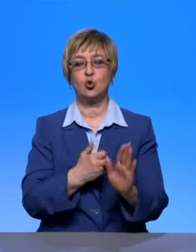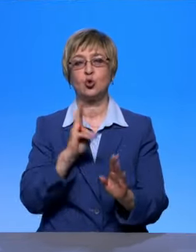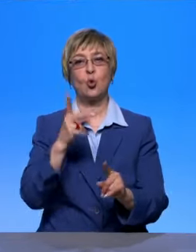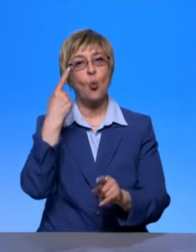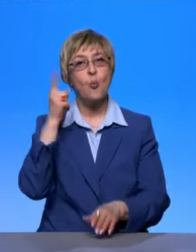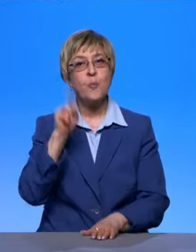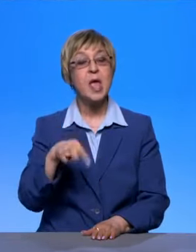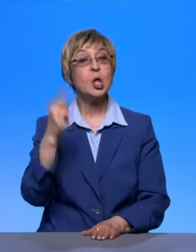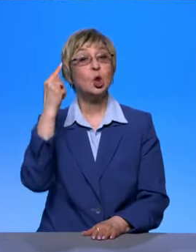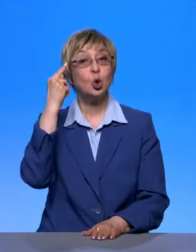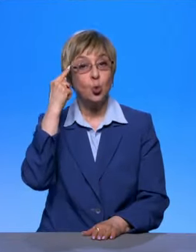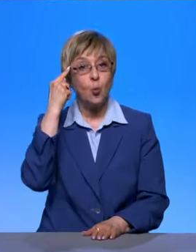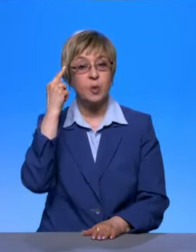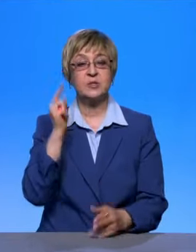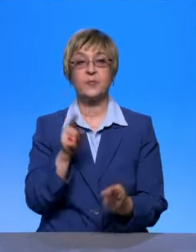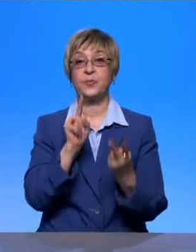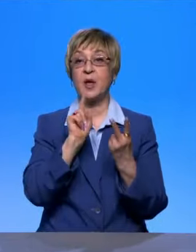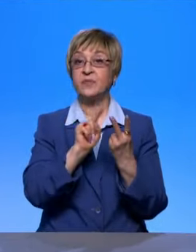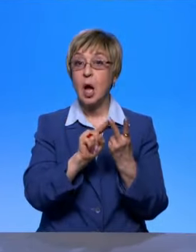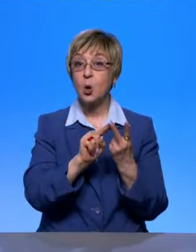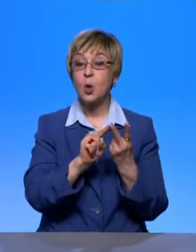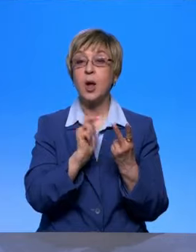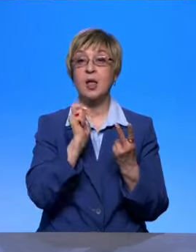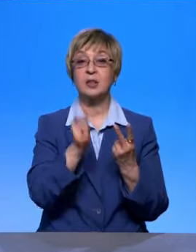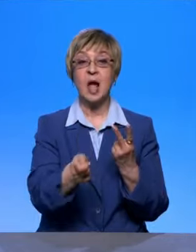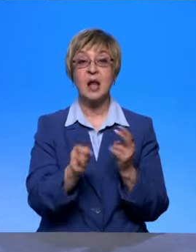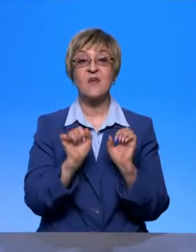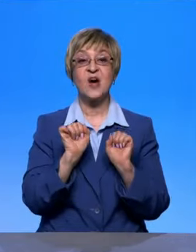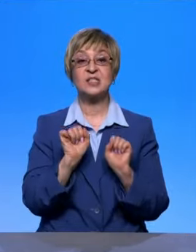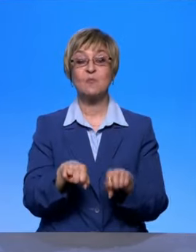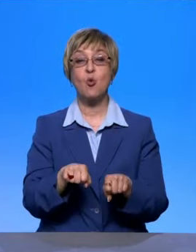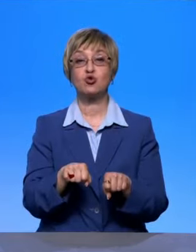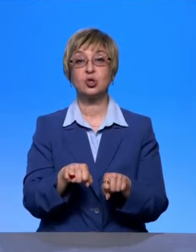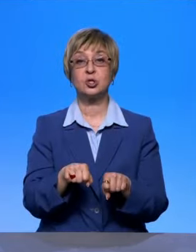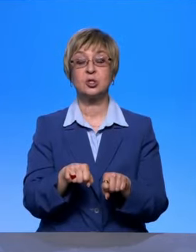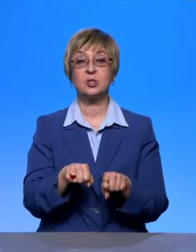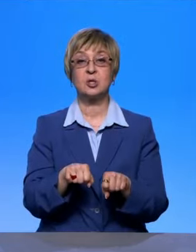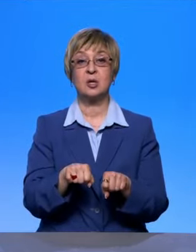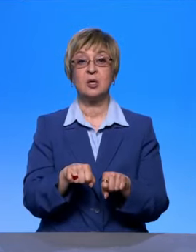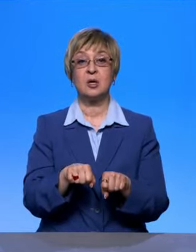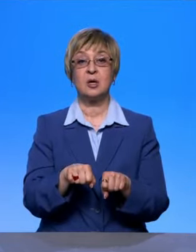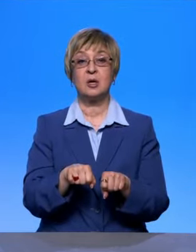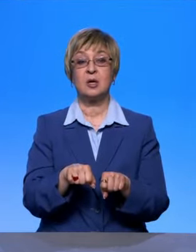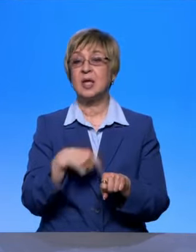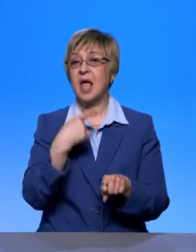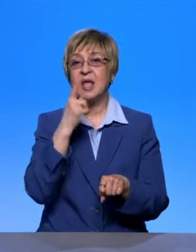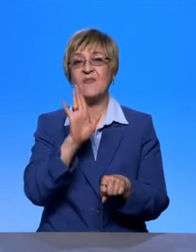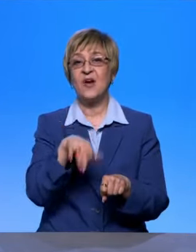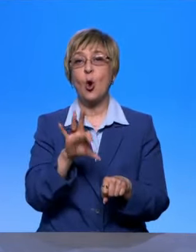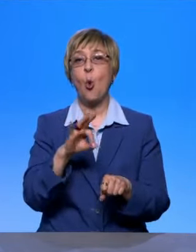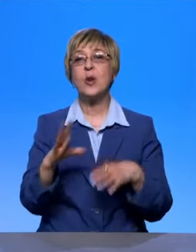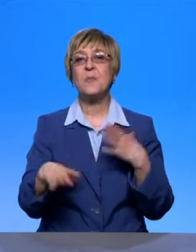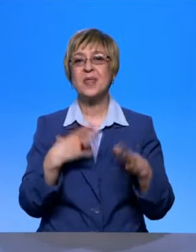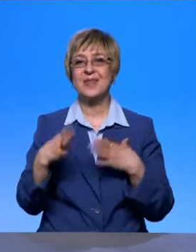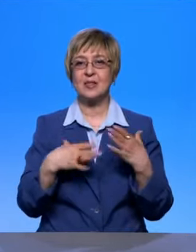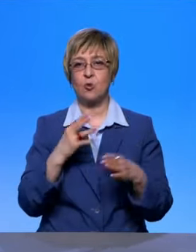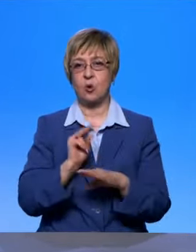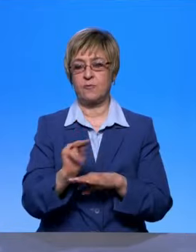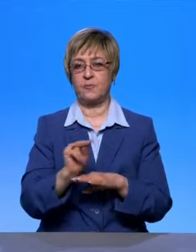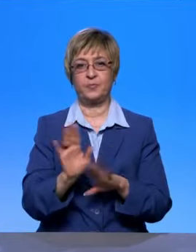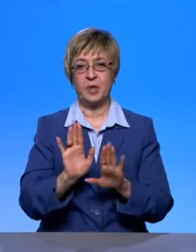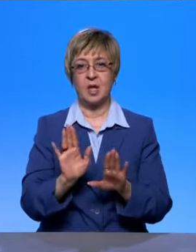А во-вторых, дали возможность, ну, я сейчас не про репетиторов, да, про то, чтобы просто